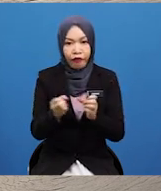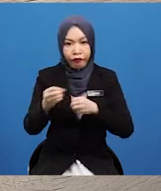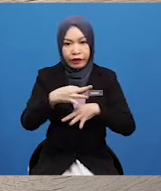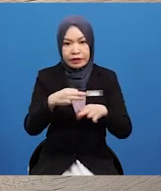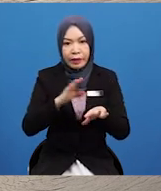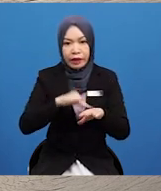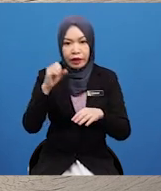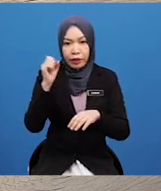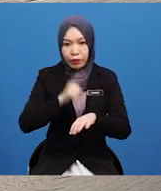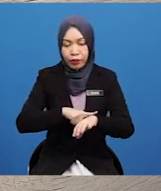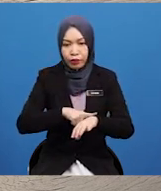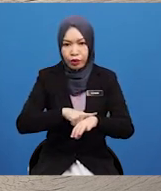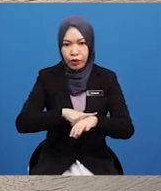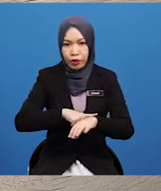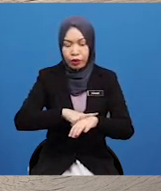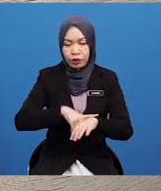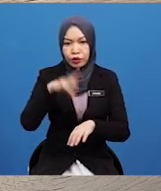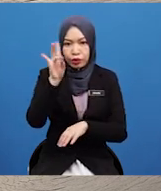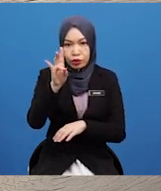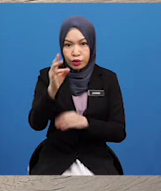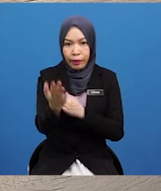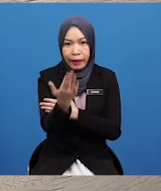pagi tiap-tiap hari.